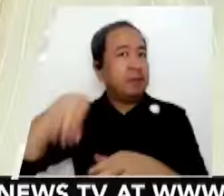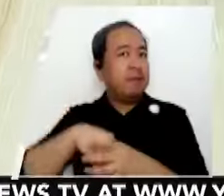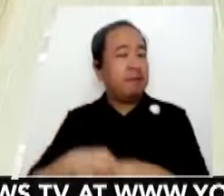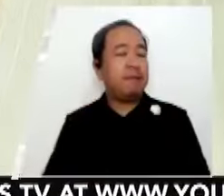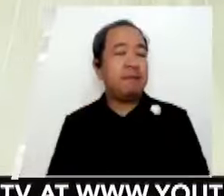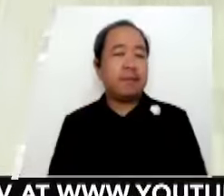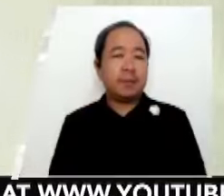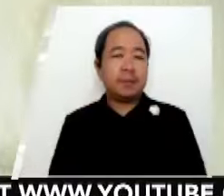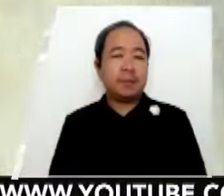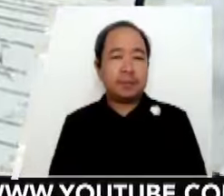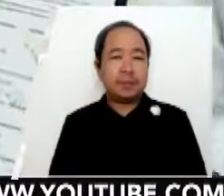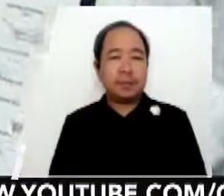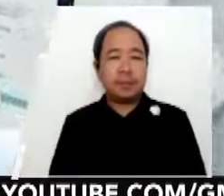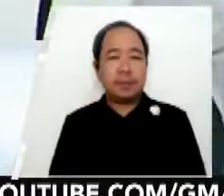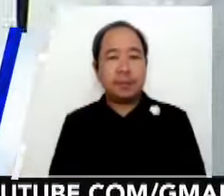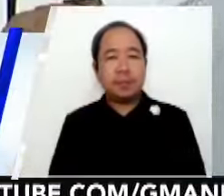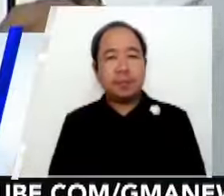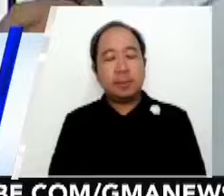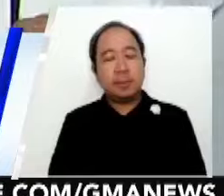Please stand.